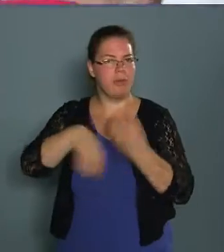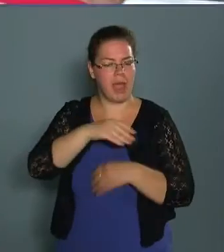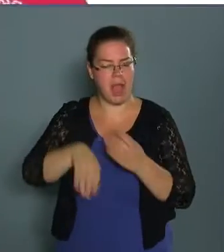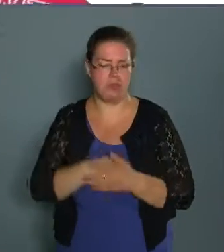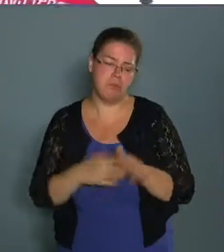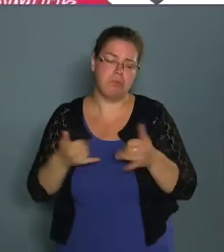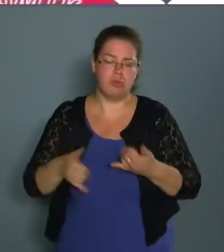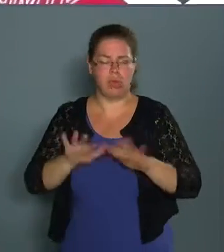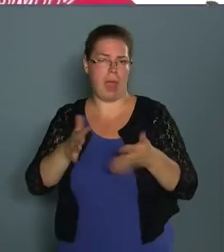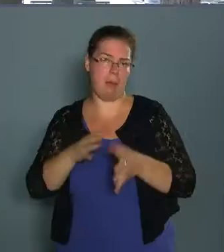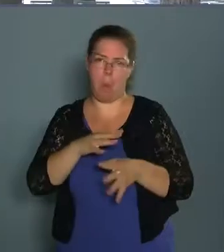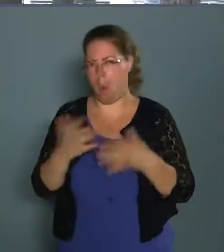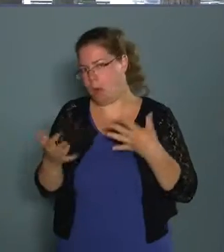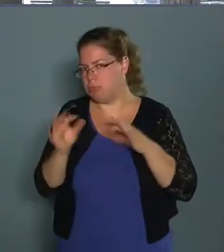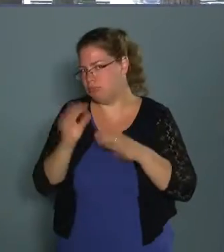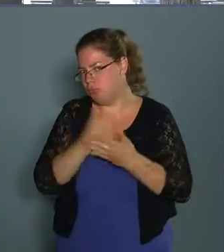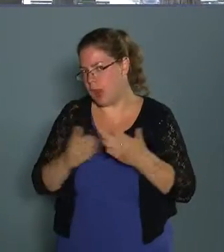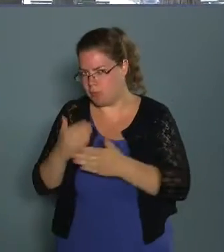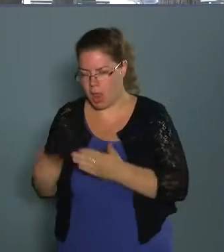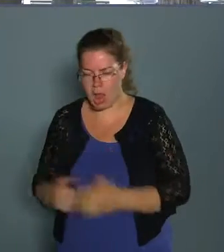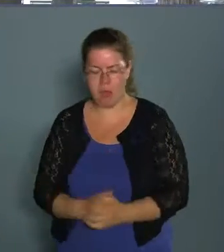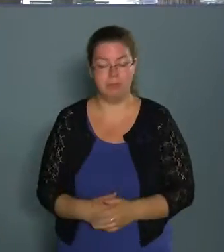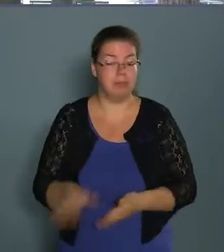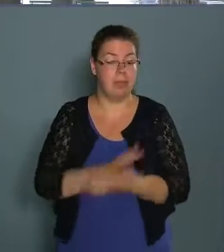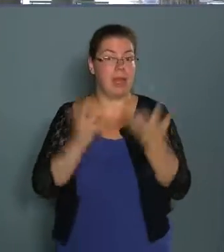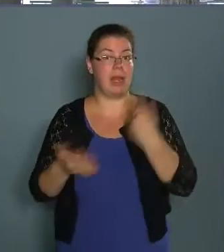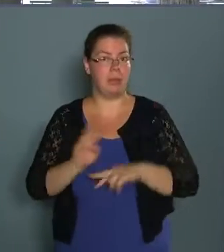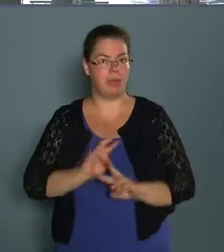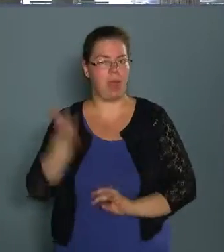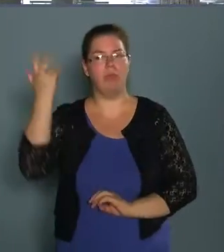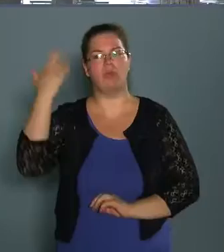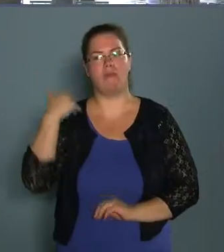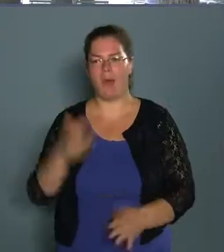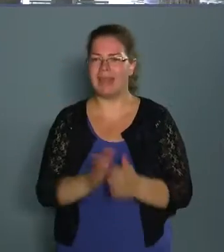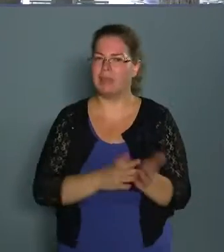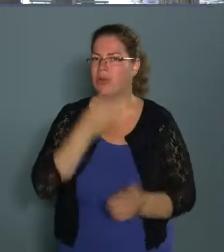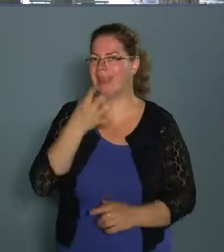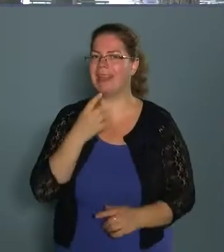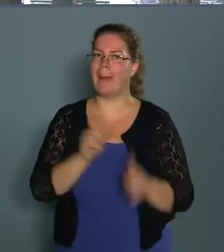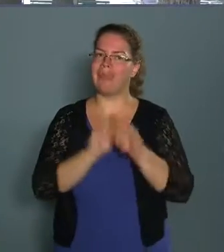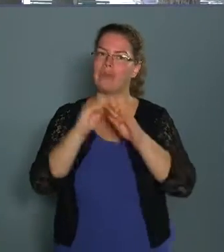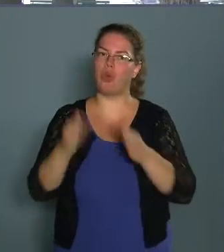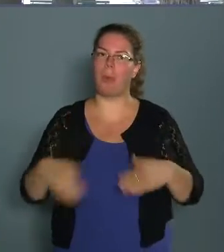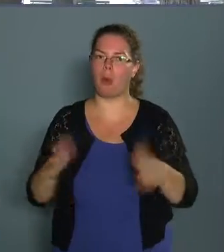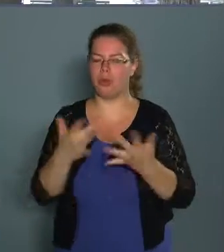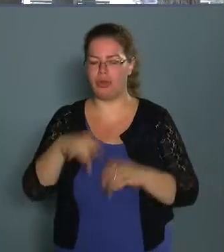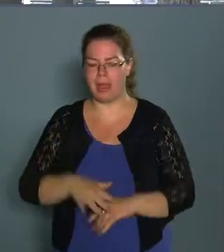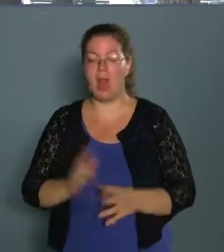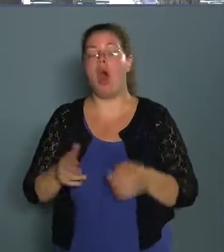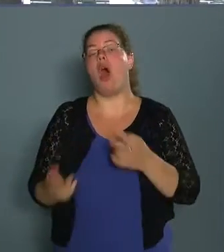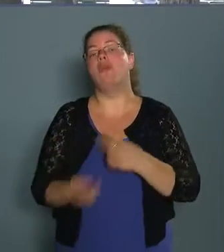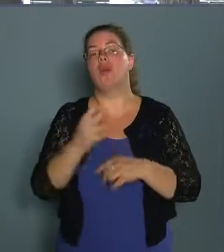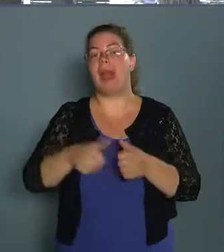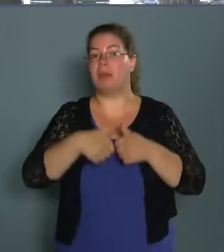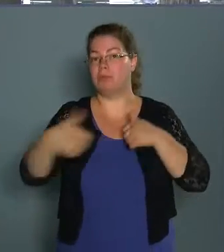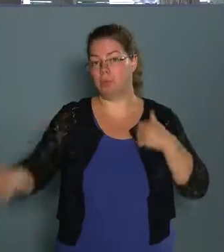nagyjából egálba vagyunk. Milyen eredményeitek vannak? Hát tavaly kezdődtek inkább ilyen dobogós helyezések, főleg hosszú